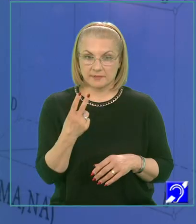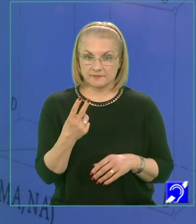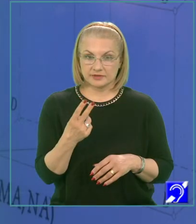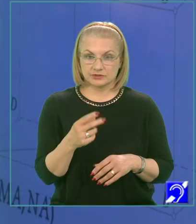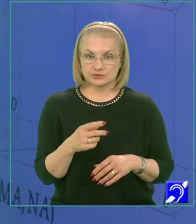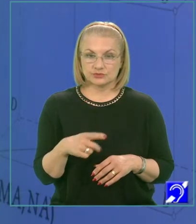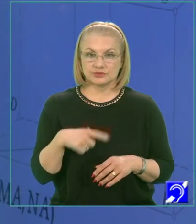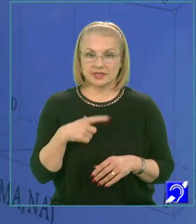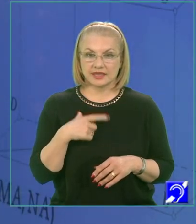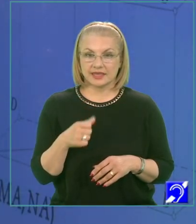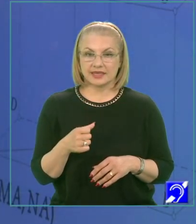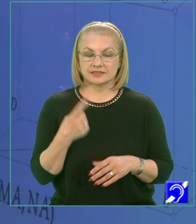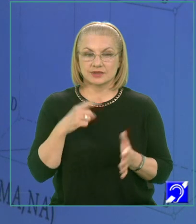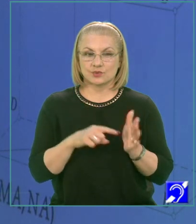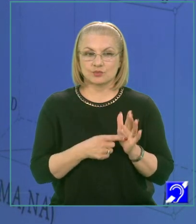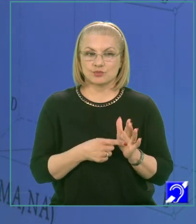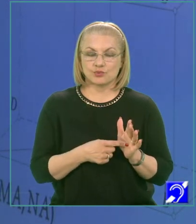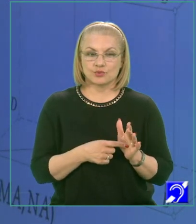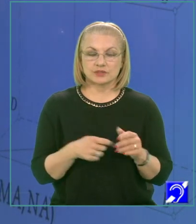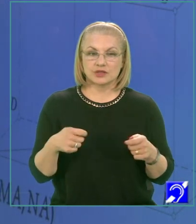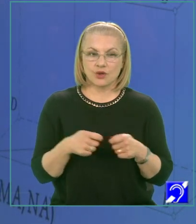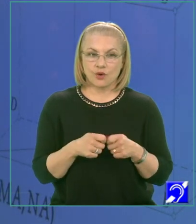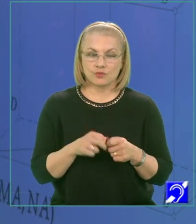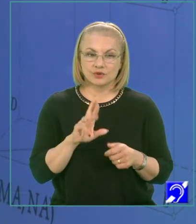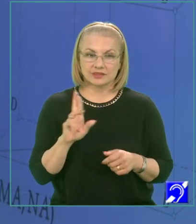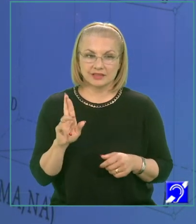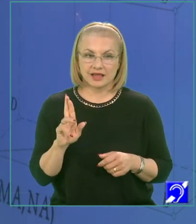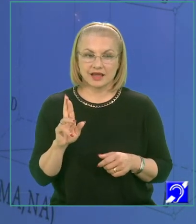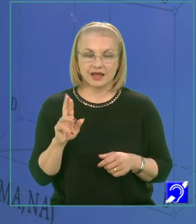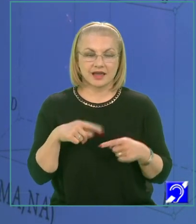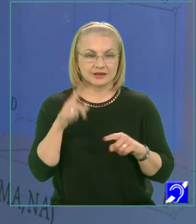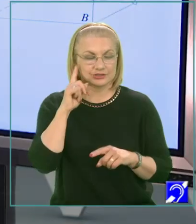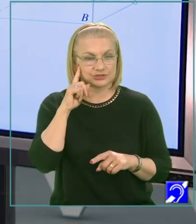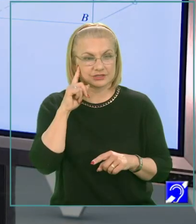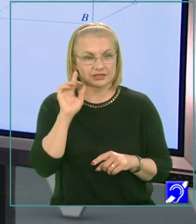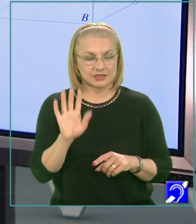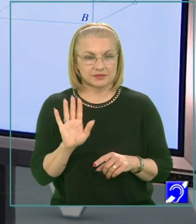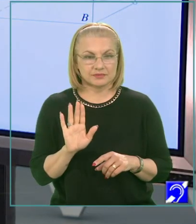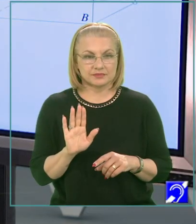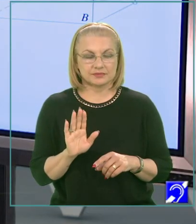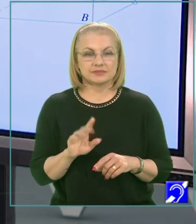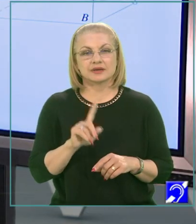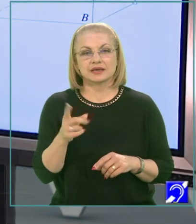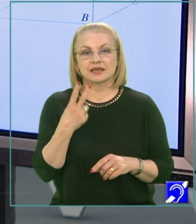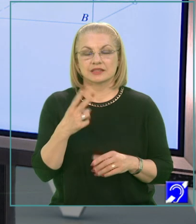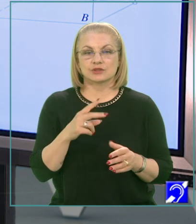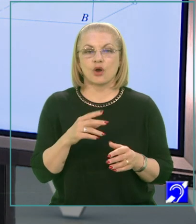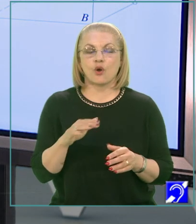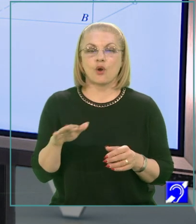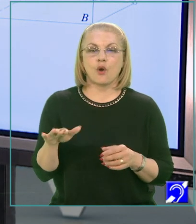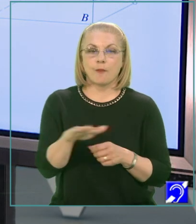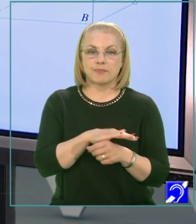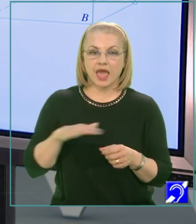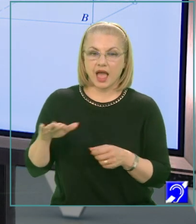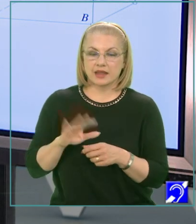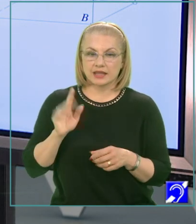este un punct comun, dar știm bine dintr-o axiomă a geometriei euclidiene că două plane care au un